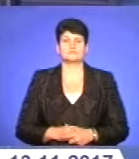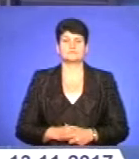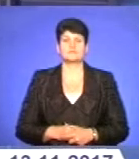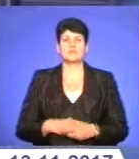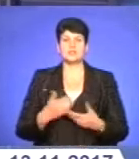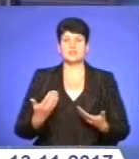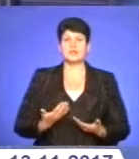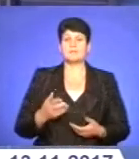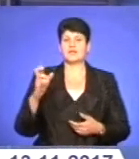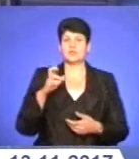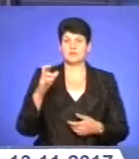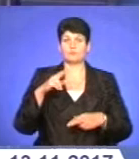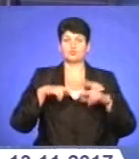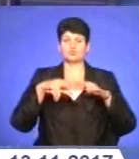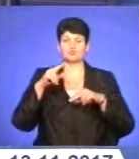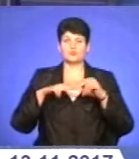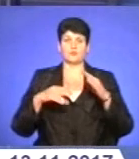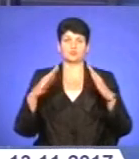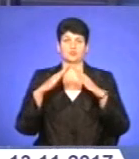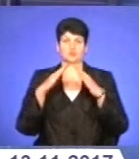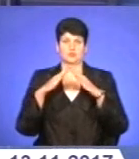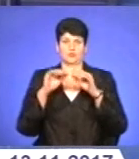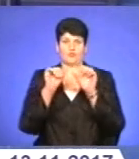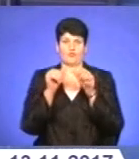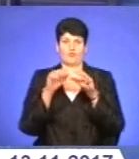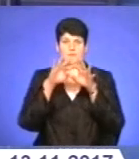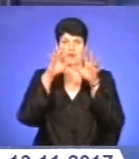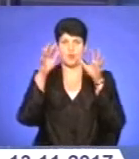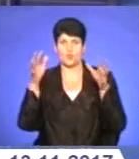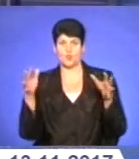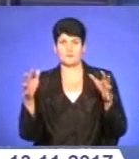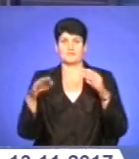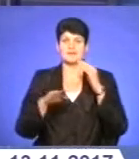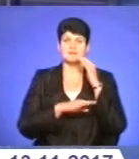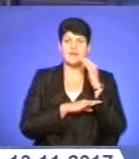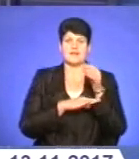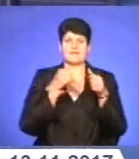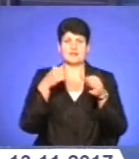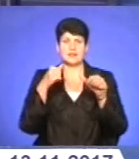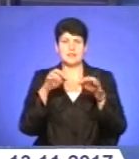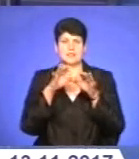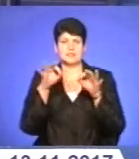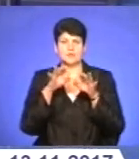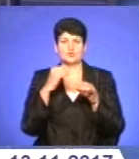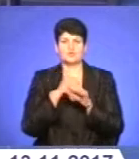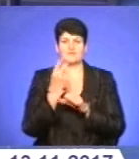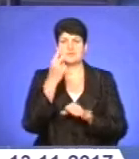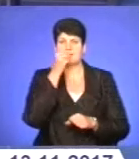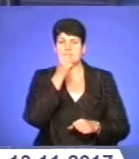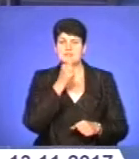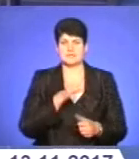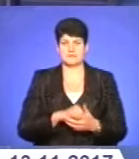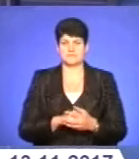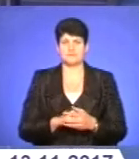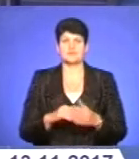Житель Бережанщини збудував екологічний будинок у формі кулі. Помешкання із дерева, глини та соломи господар звів всього за 2 місяці.